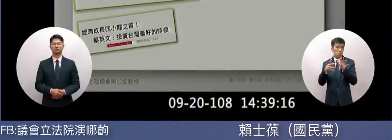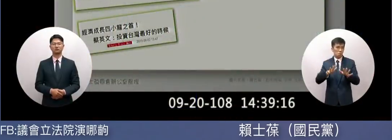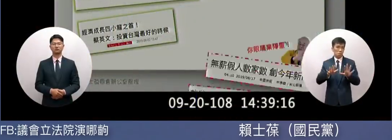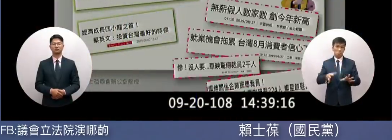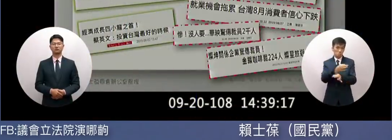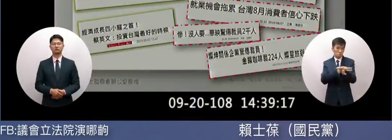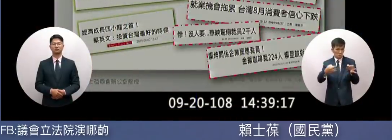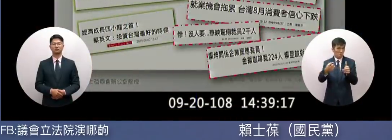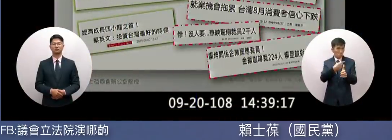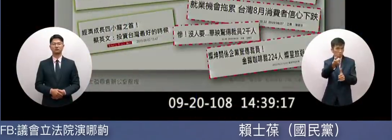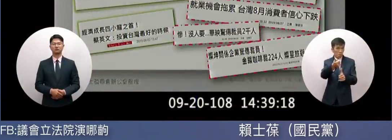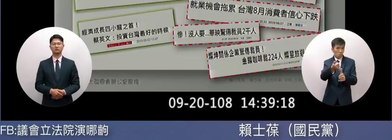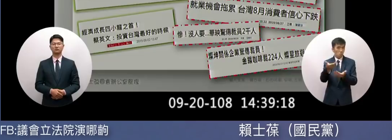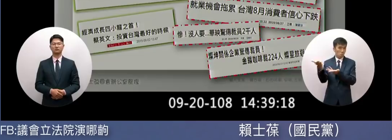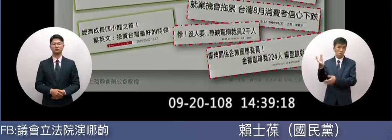请看，